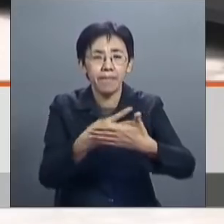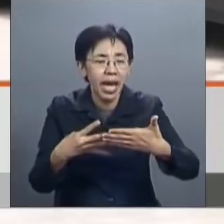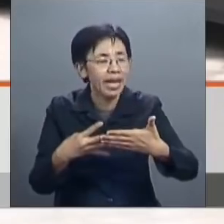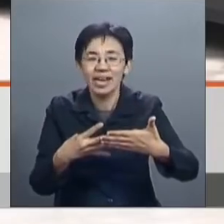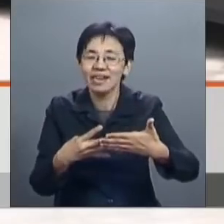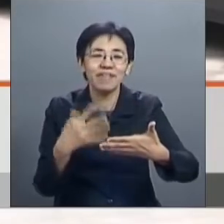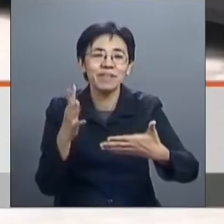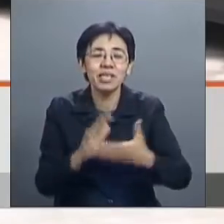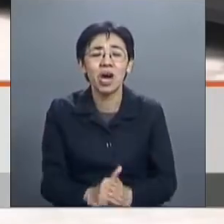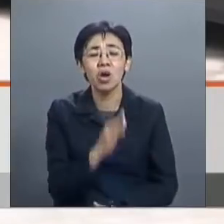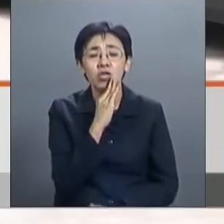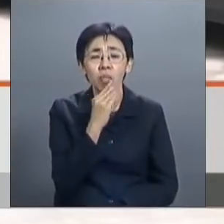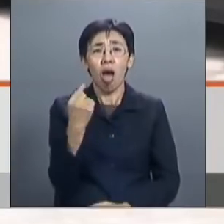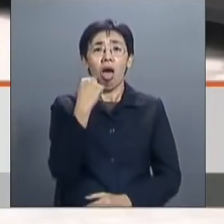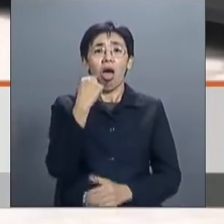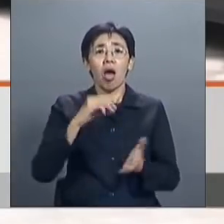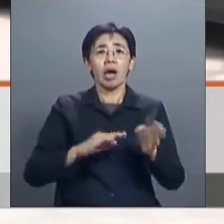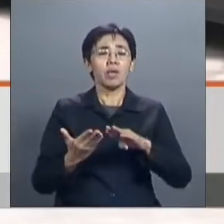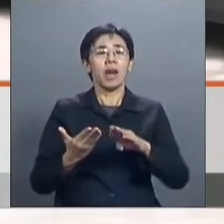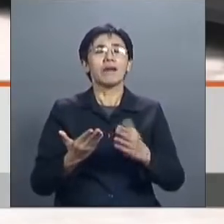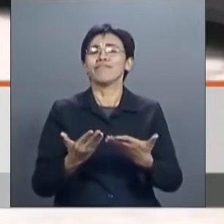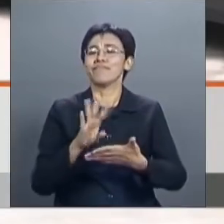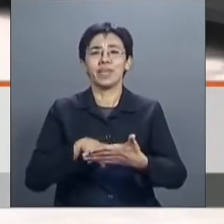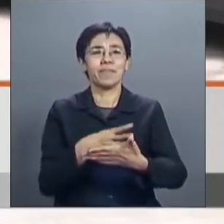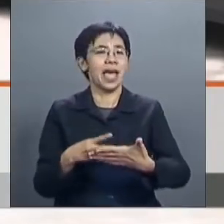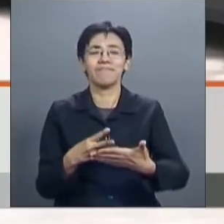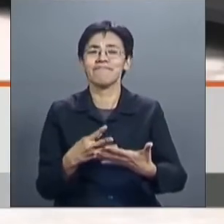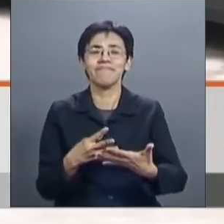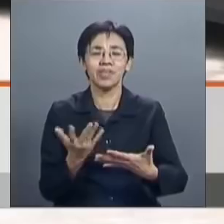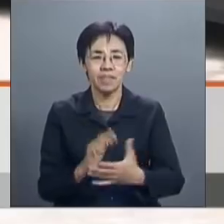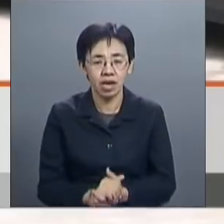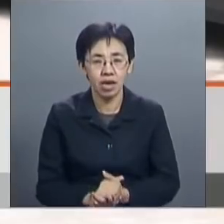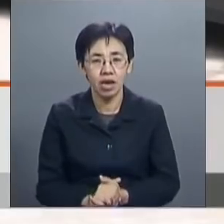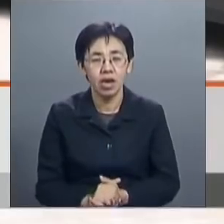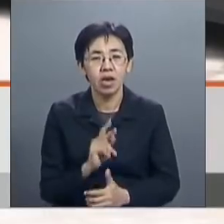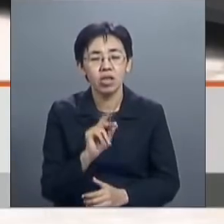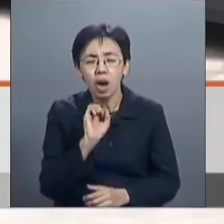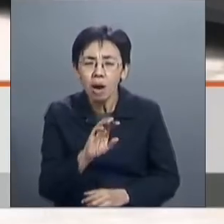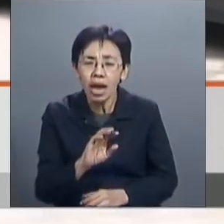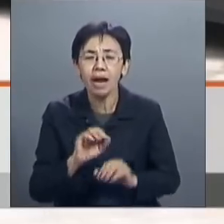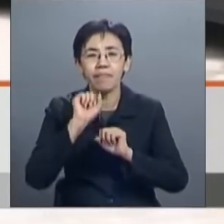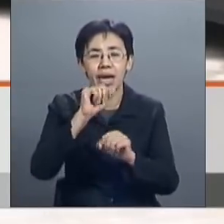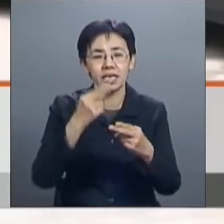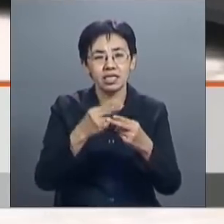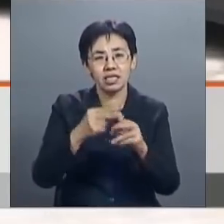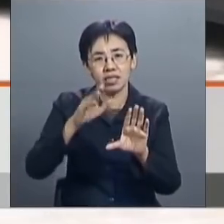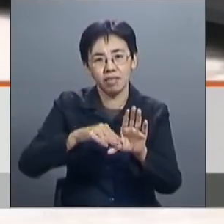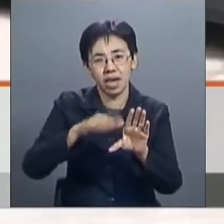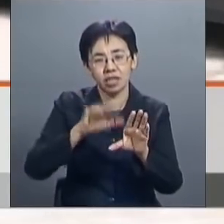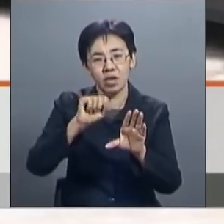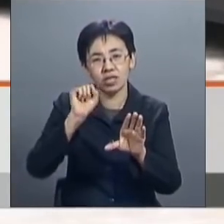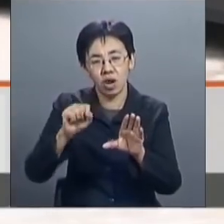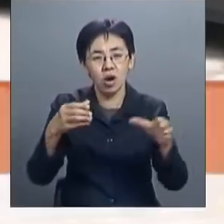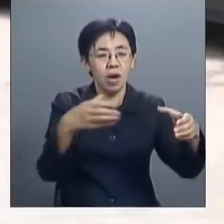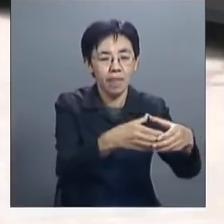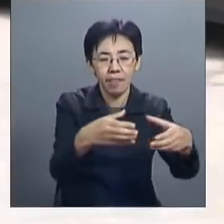หากเกิดเหตุไม่คาดคิดค่ะส่วนประธานกกต.ระบุว่านะคะในวันพรุ่งนี้สามารถประกาศรายชื่อผู้สมัครส.ส.ของ